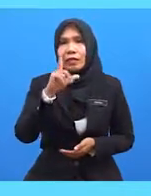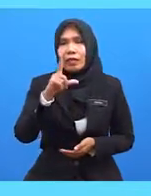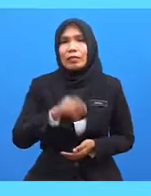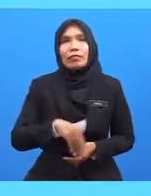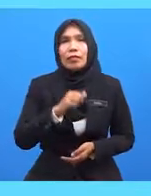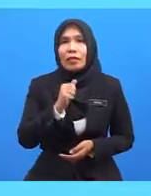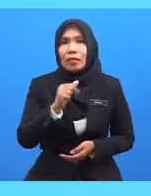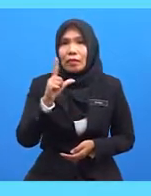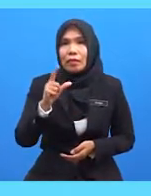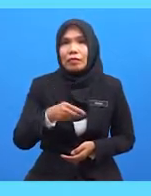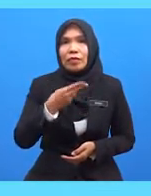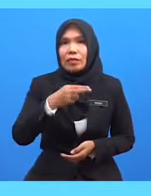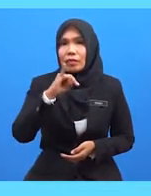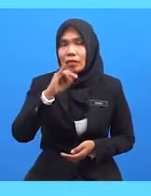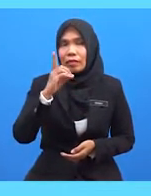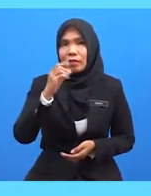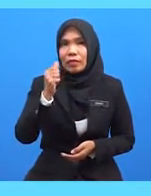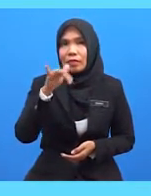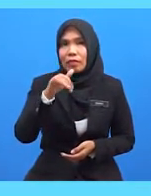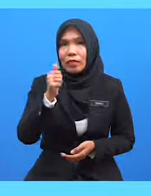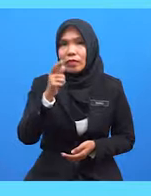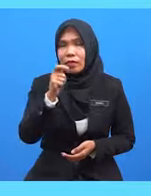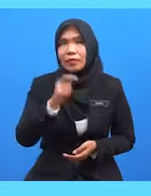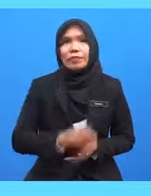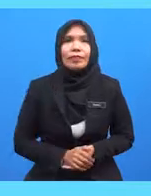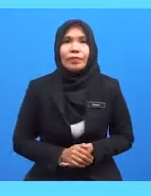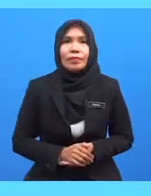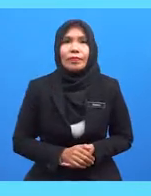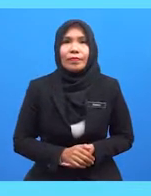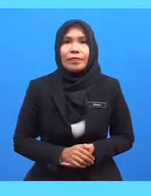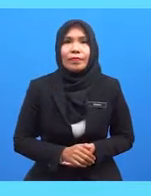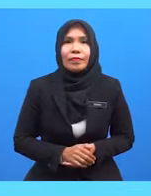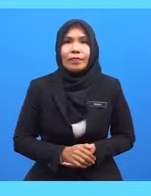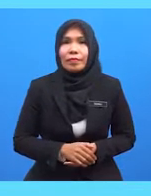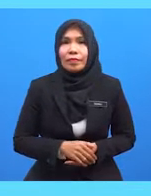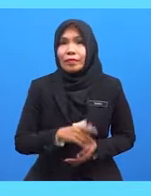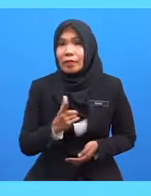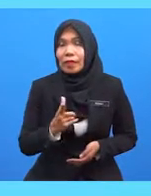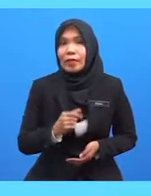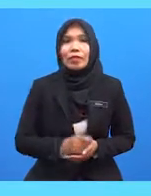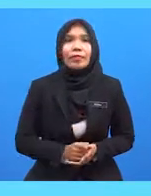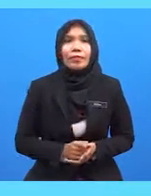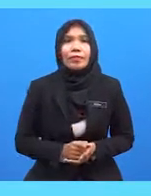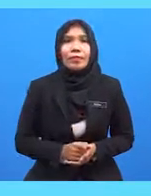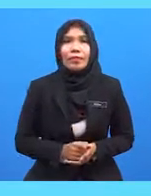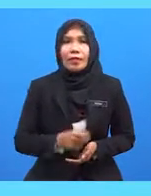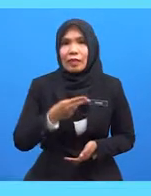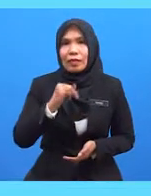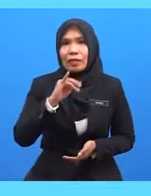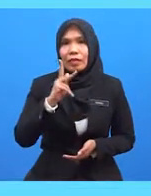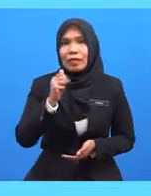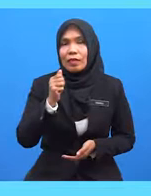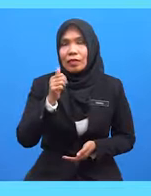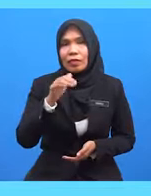Al-Hidayat. Karya lain pada zaman ini ialah Hikayat Negeri Johor dan Kitab Pemimpin